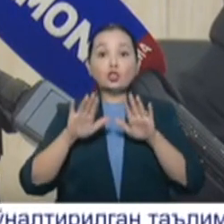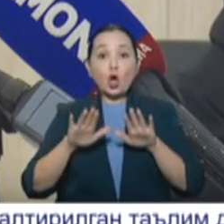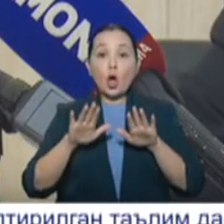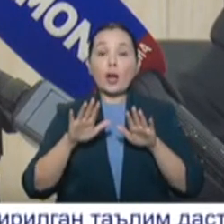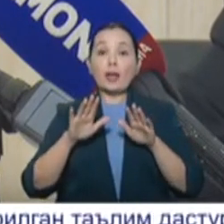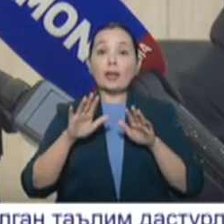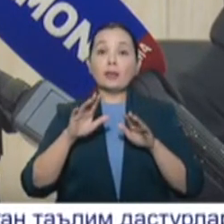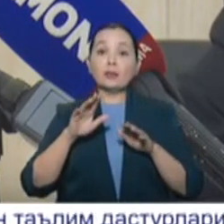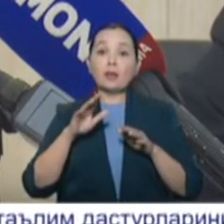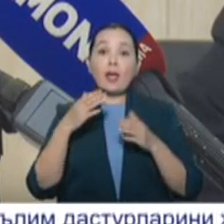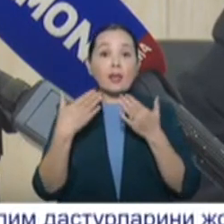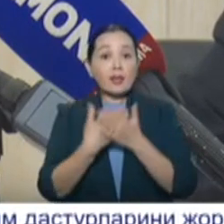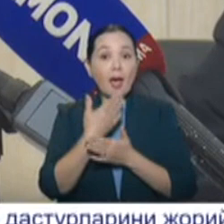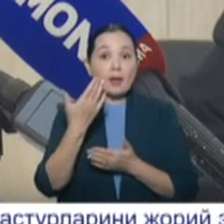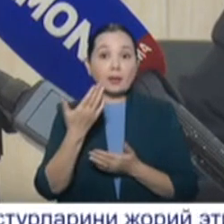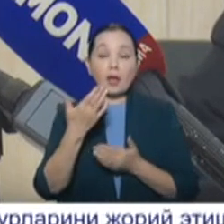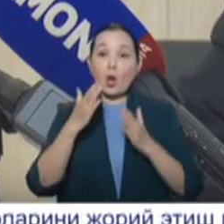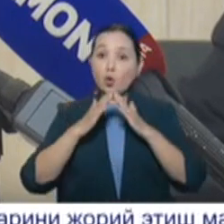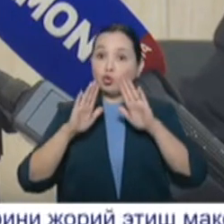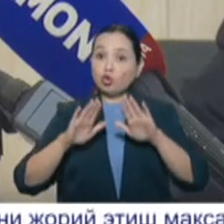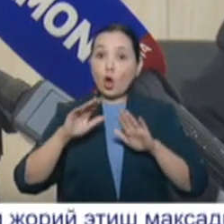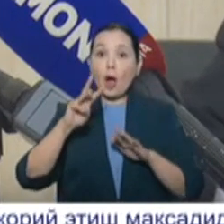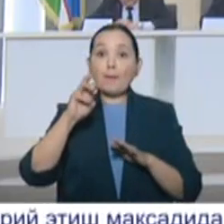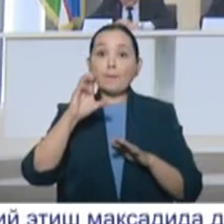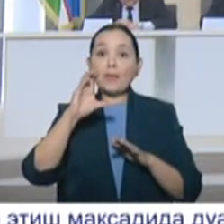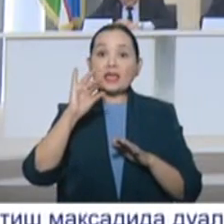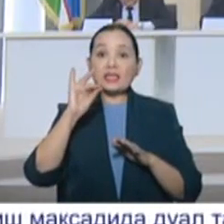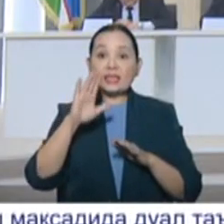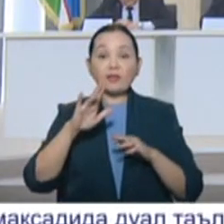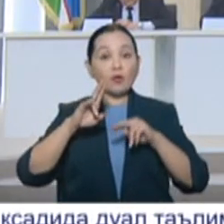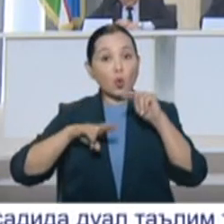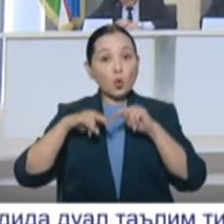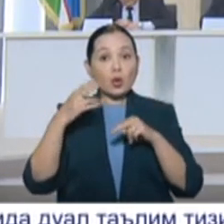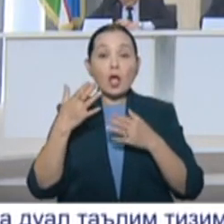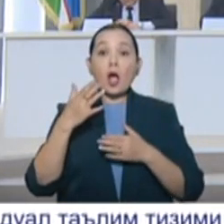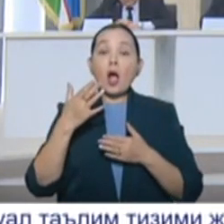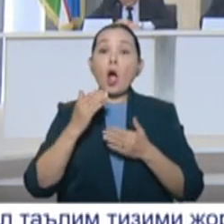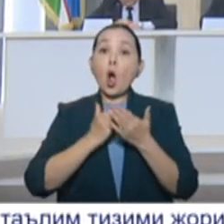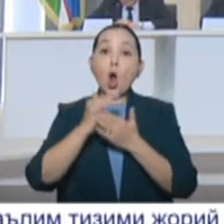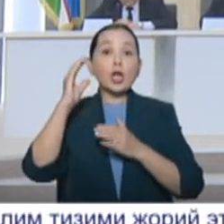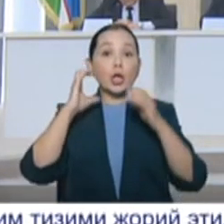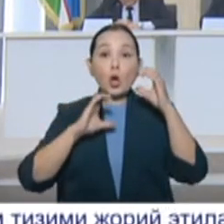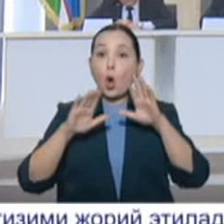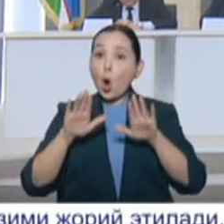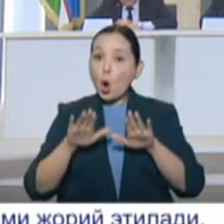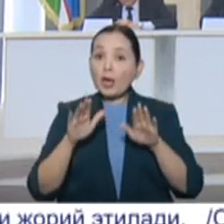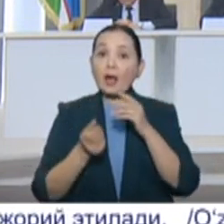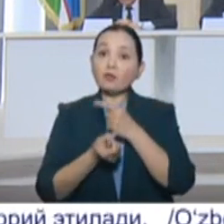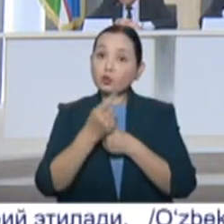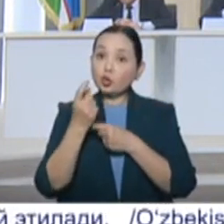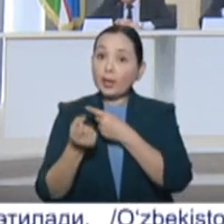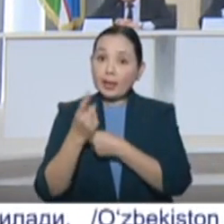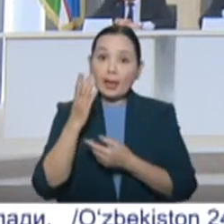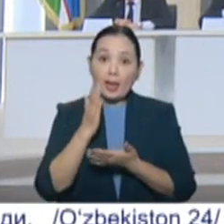joylashgan joylaridan, ya'ni yangi uy-joy massivlari qurilishidan, albatta nechta oliygohlar vujudga kelyapti,